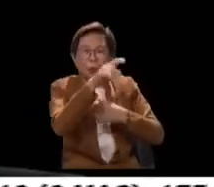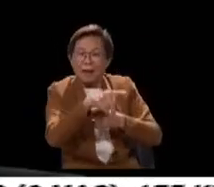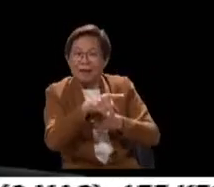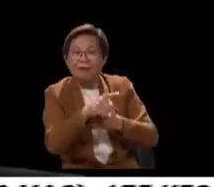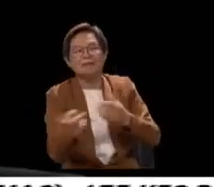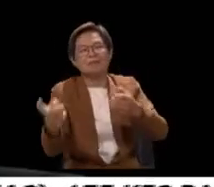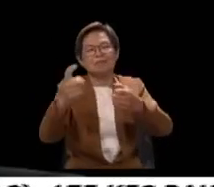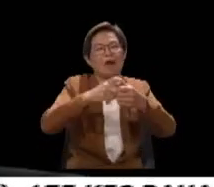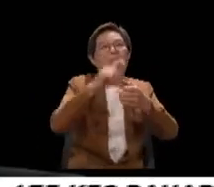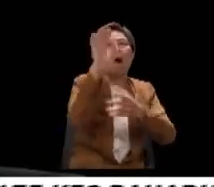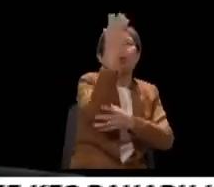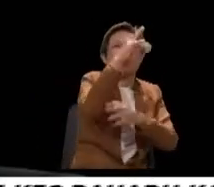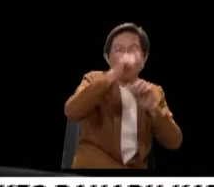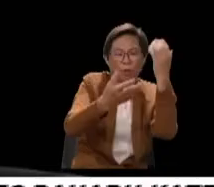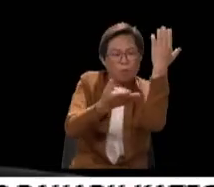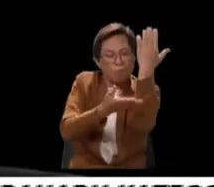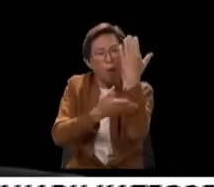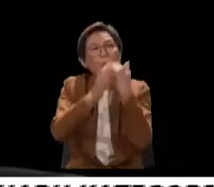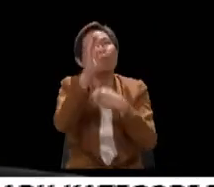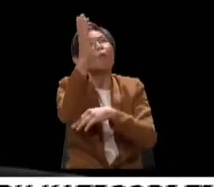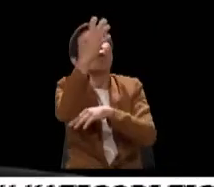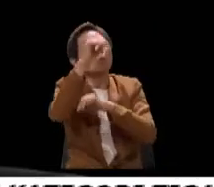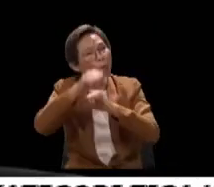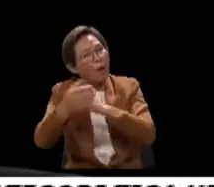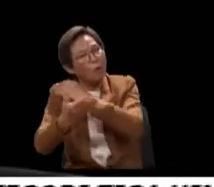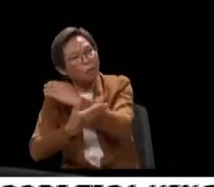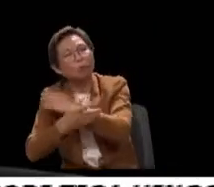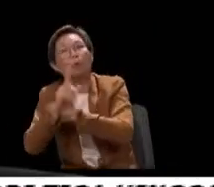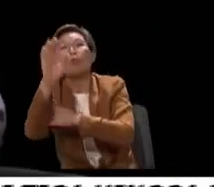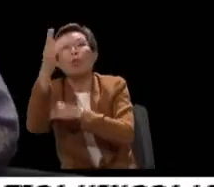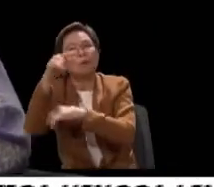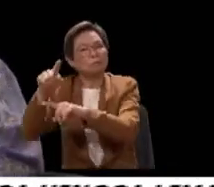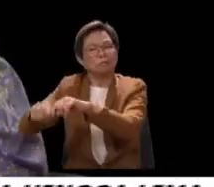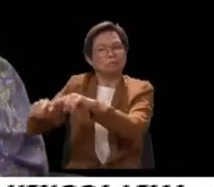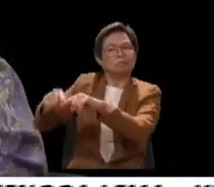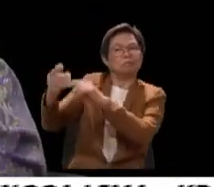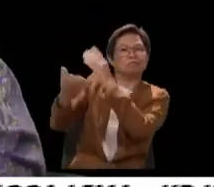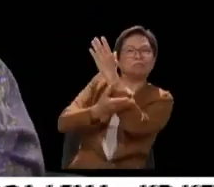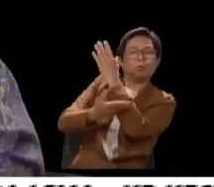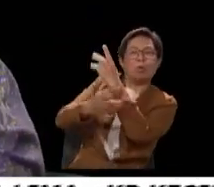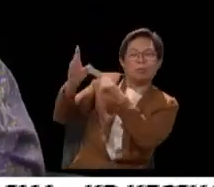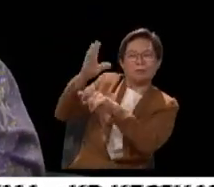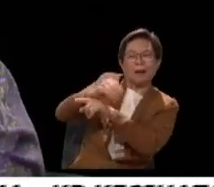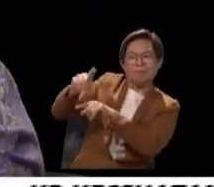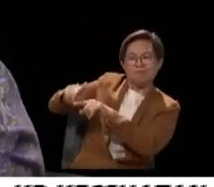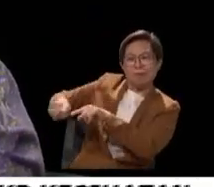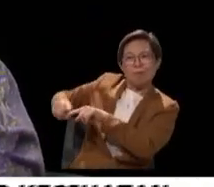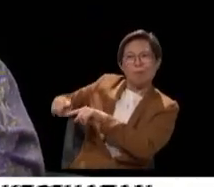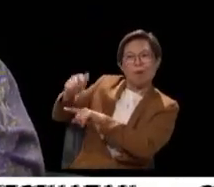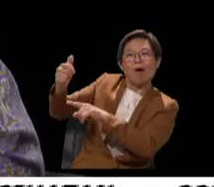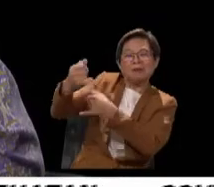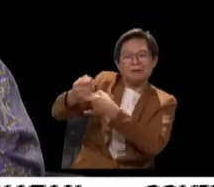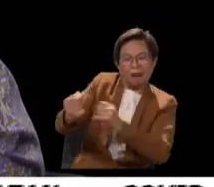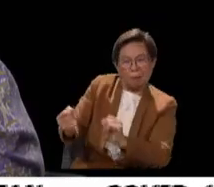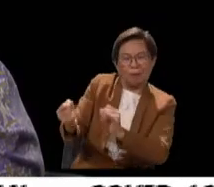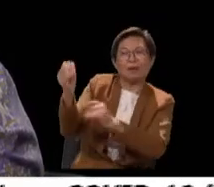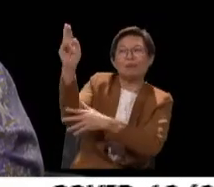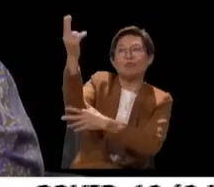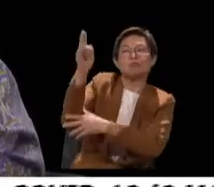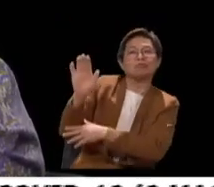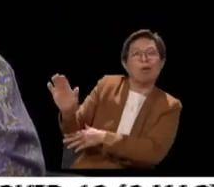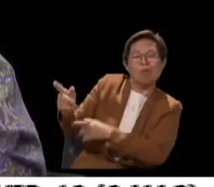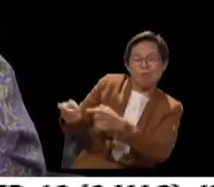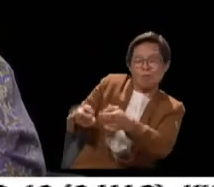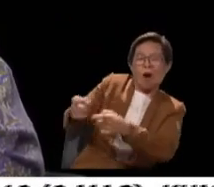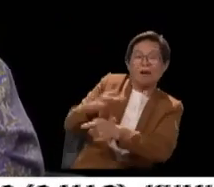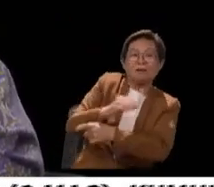tentang pokok macam mana yang boleh dipotong pokok mana tak boleh potong tempat mana dan sebagainya jadi ini adalah adakahwia